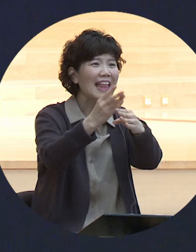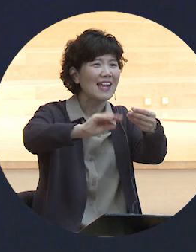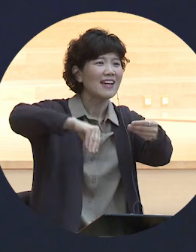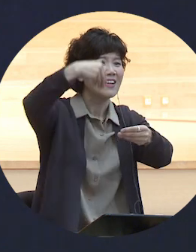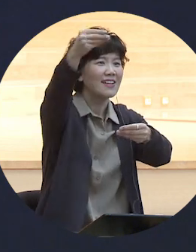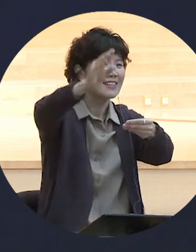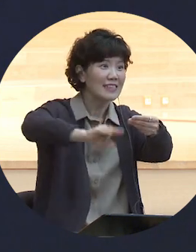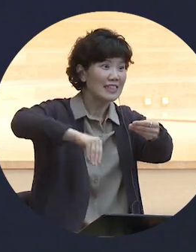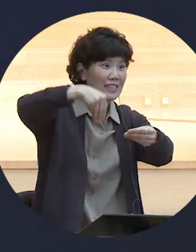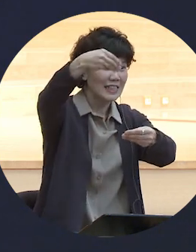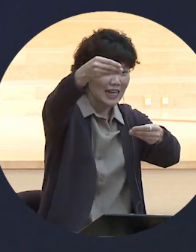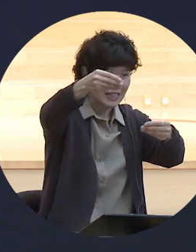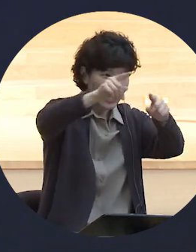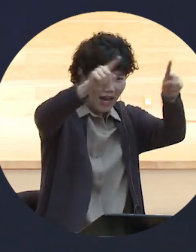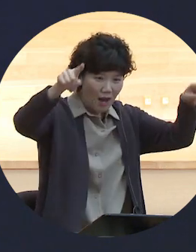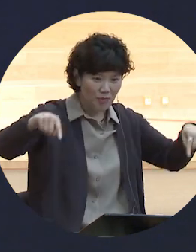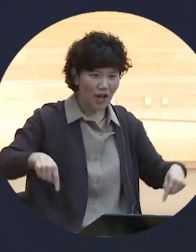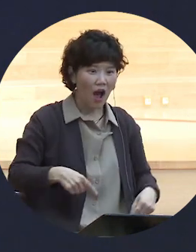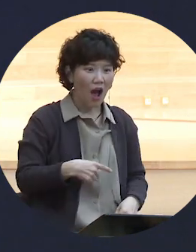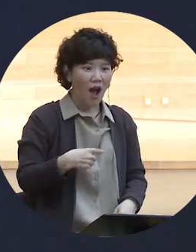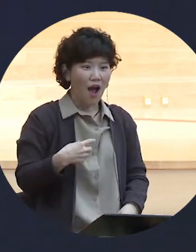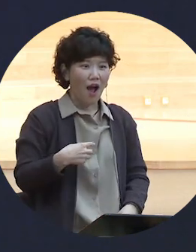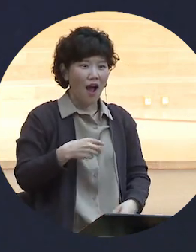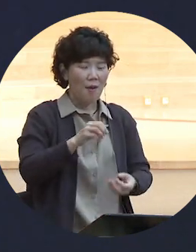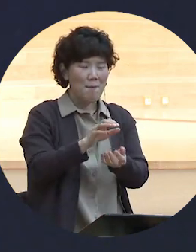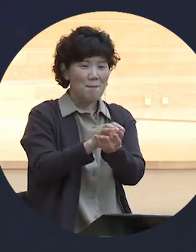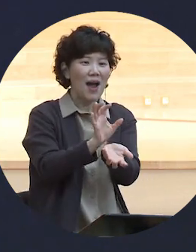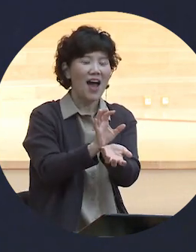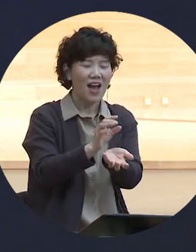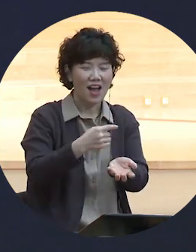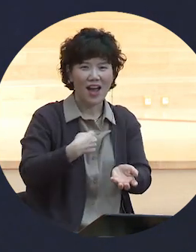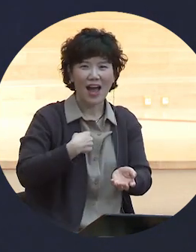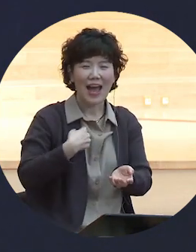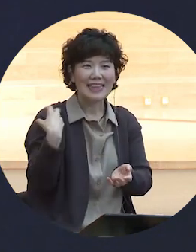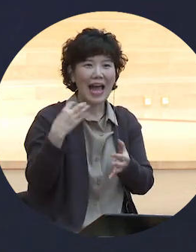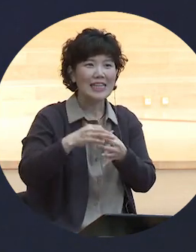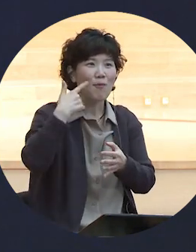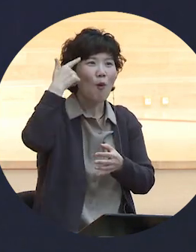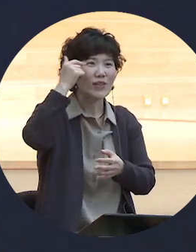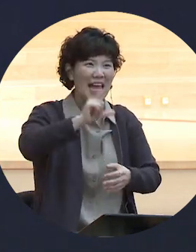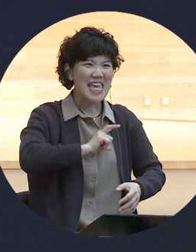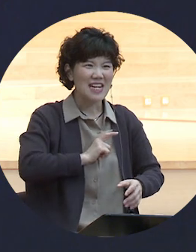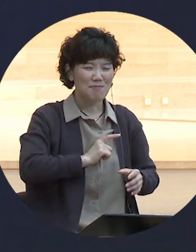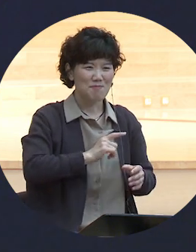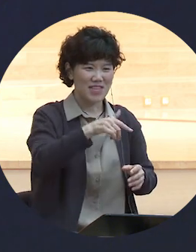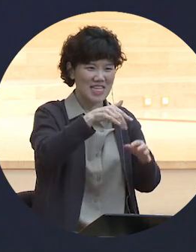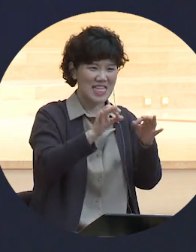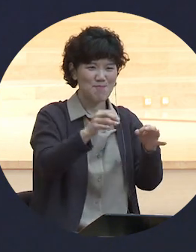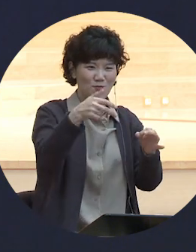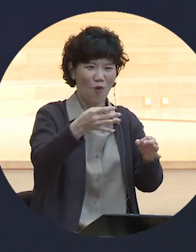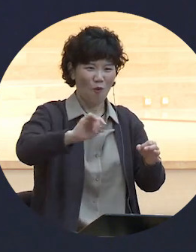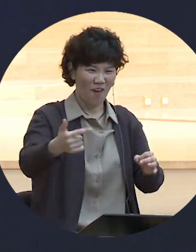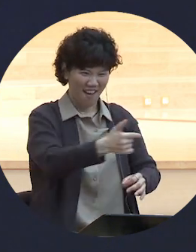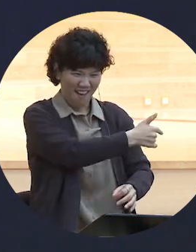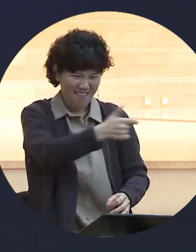막 대빵만하게 담임 목사 김종원 막 이러셨길래 내가 민망해가지고